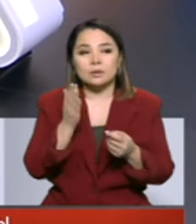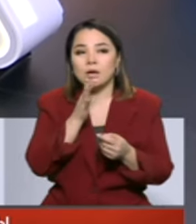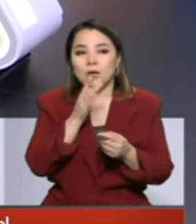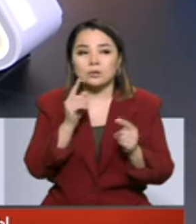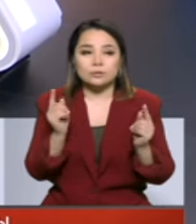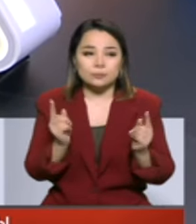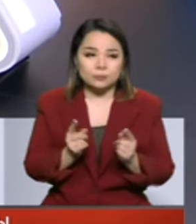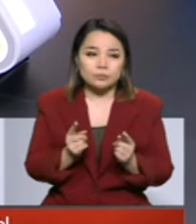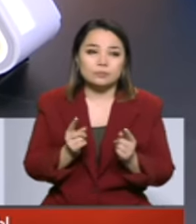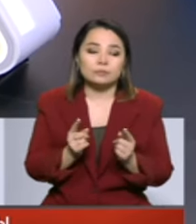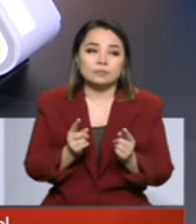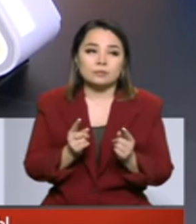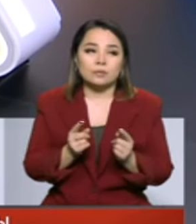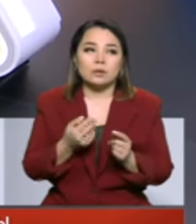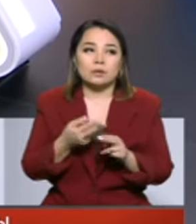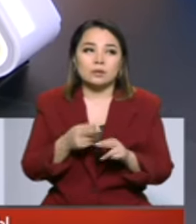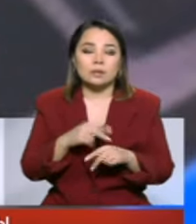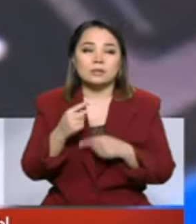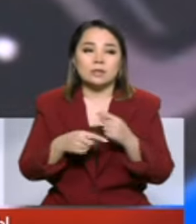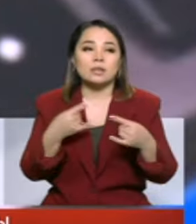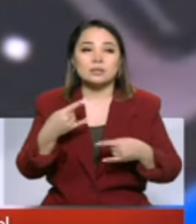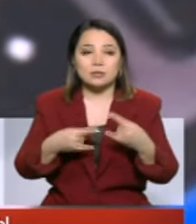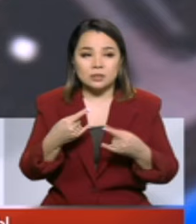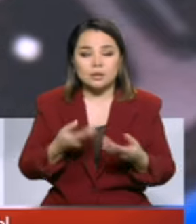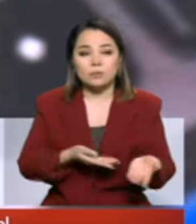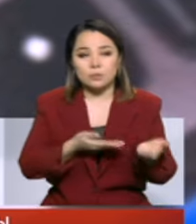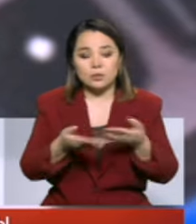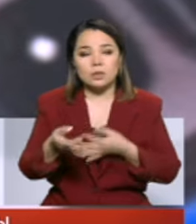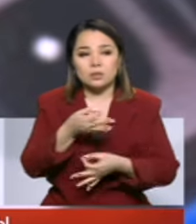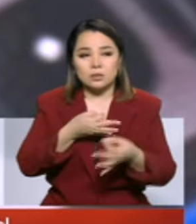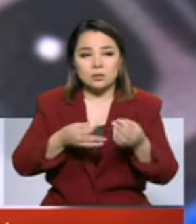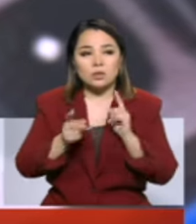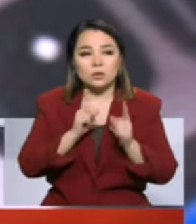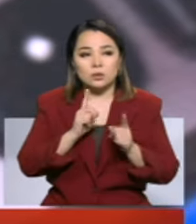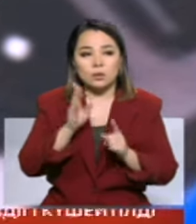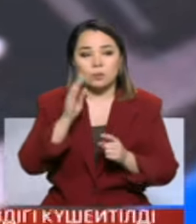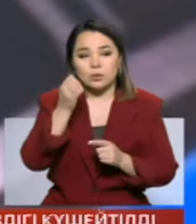уақыт шектеулі. Сондықтан келесі эфирлерде осы мәселелерді талқылаймыз деген үміттемін. Рахмет.